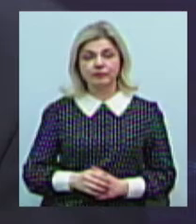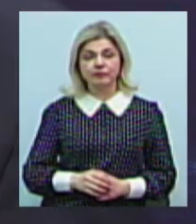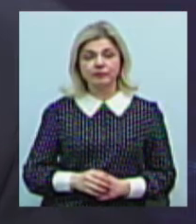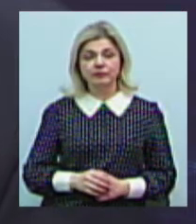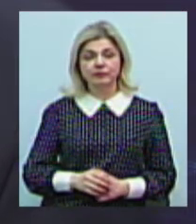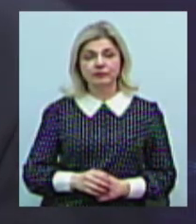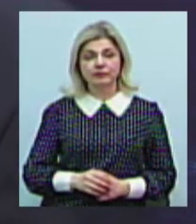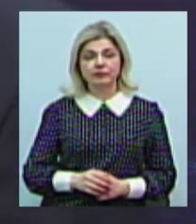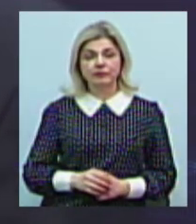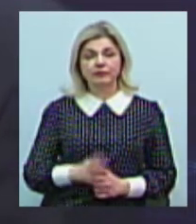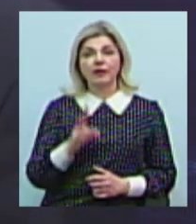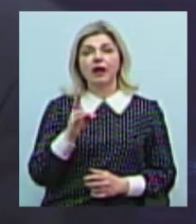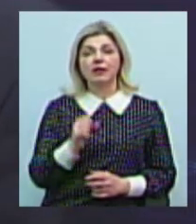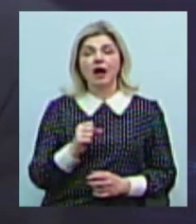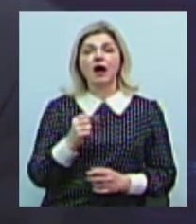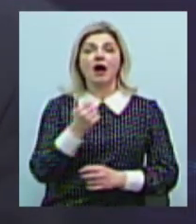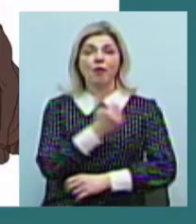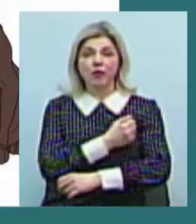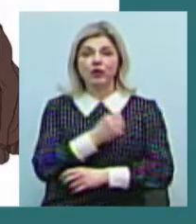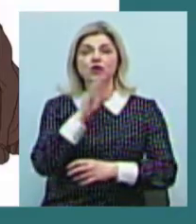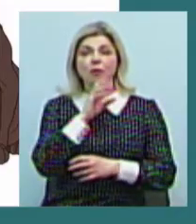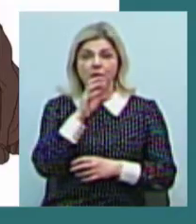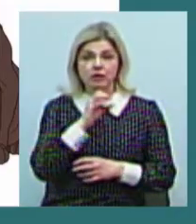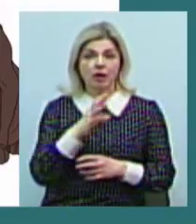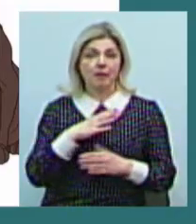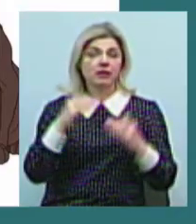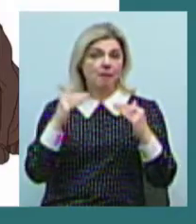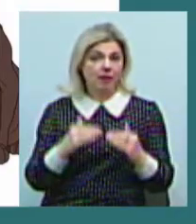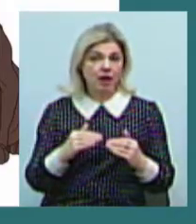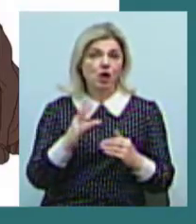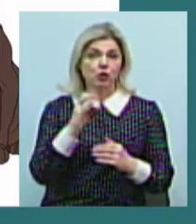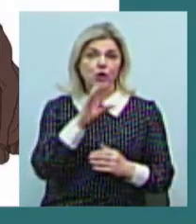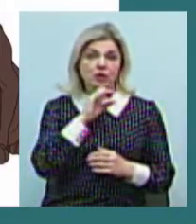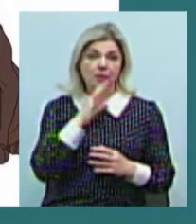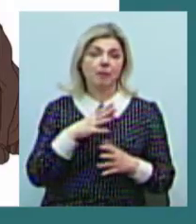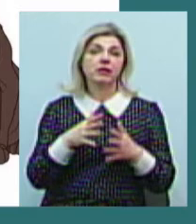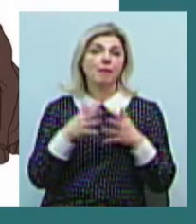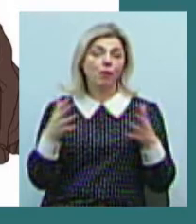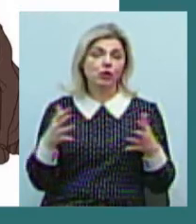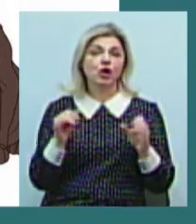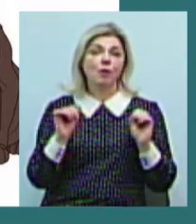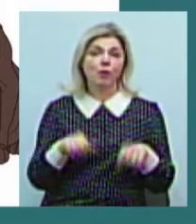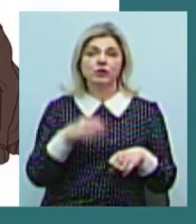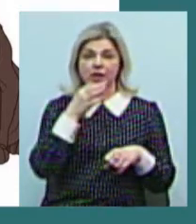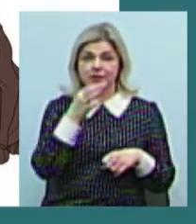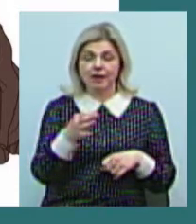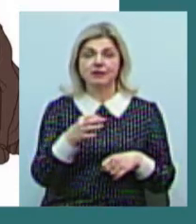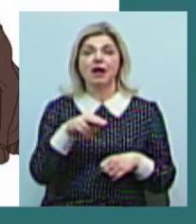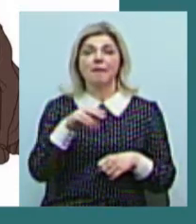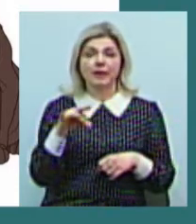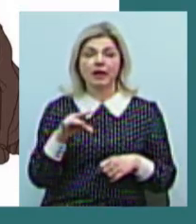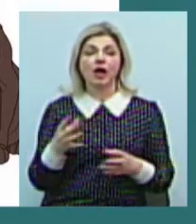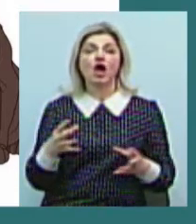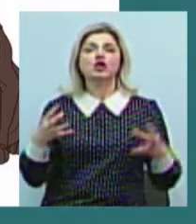обращение с собачкой вроде падало, но фактически их было больше. Но опять же можно сказать, что при